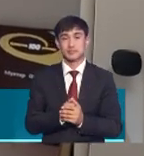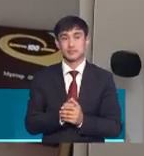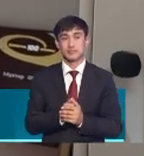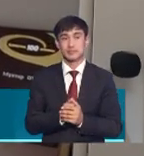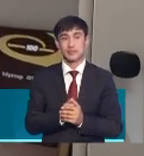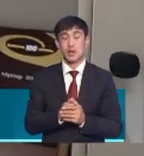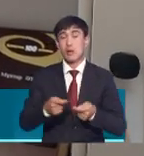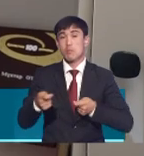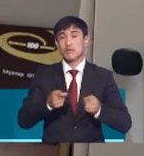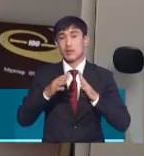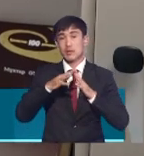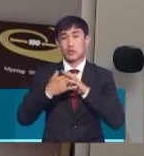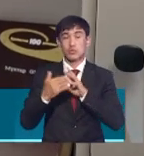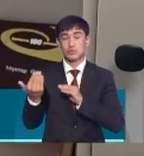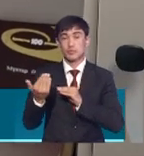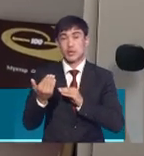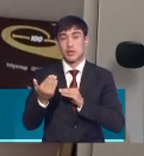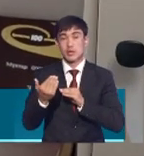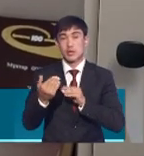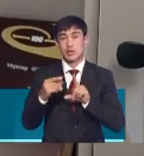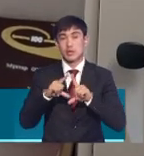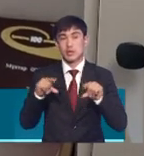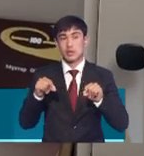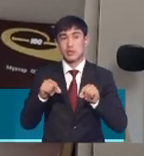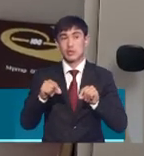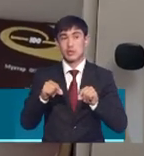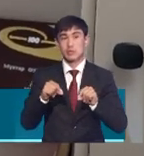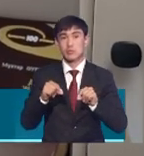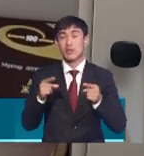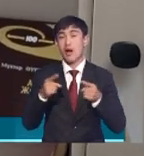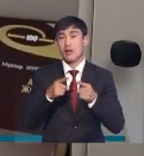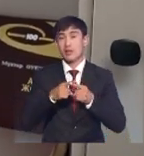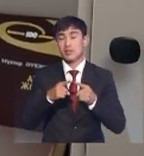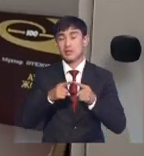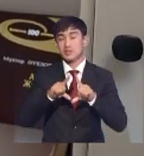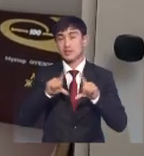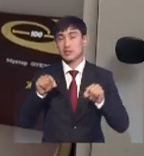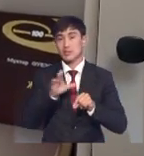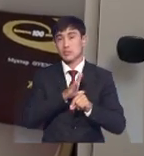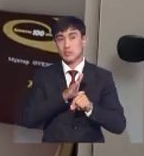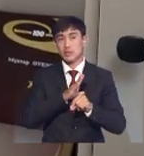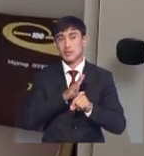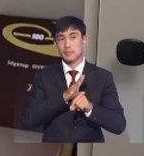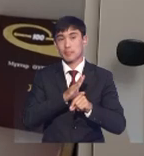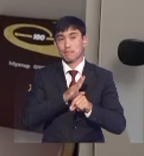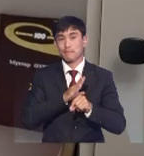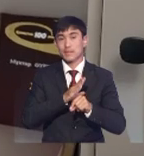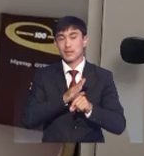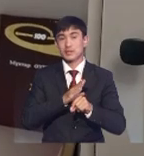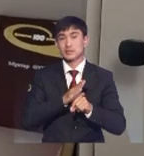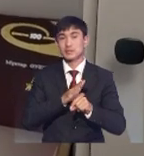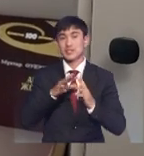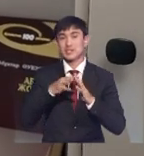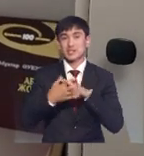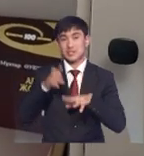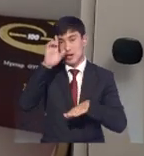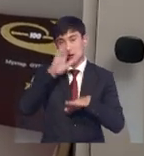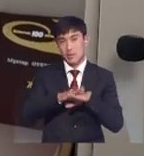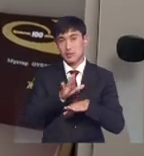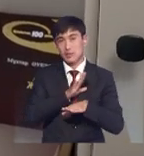колхозного управления там, и это было арендное здание. Там это находились сельский